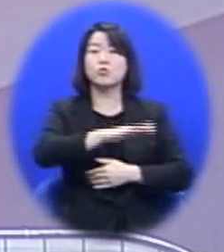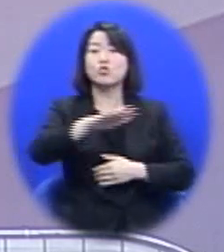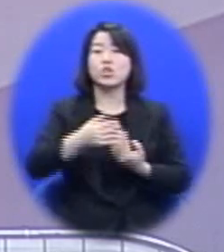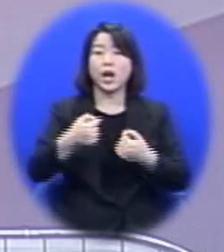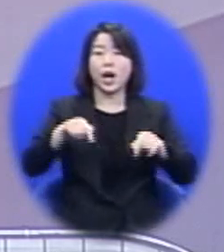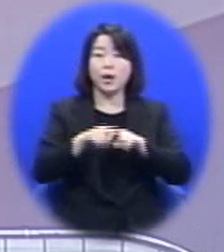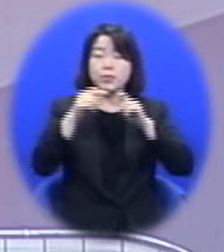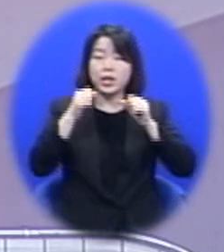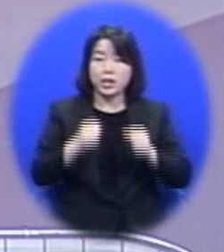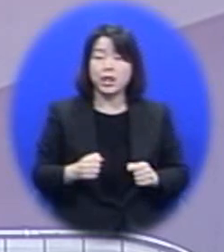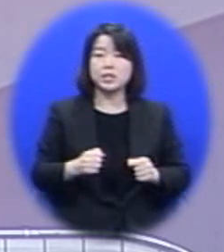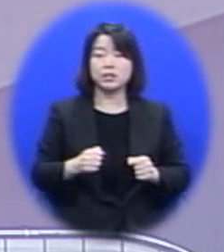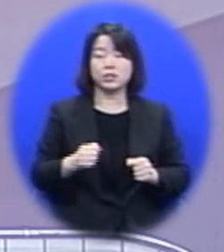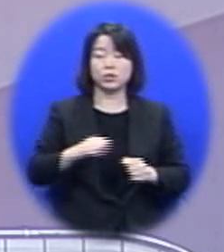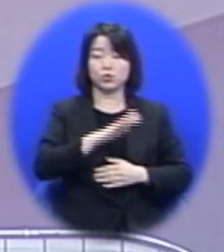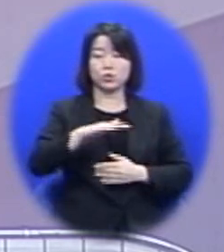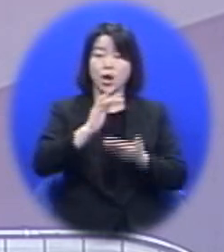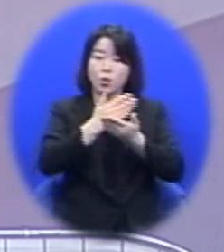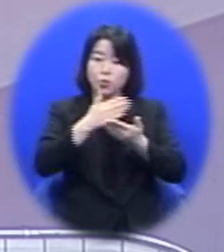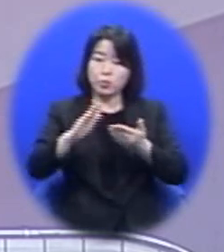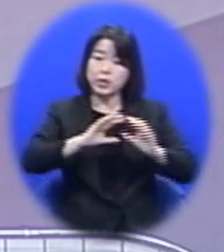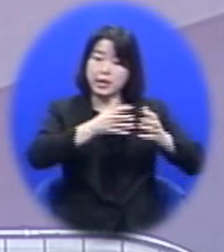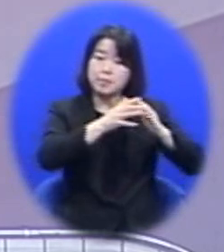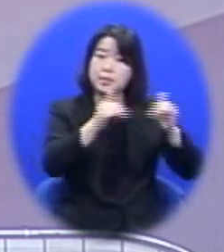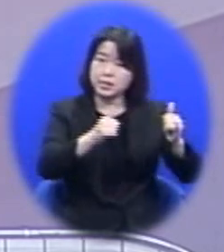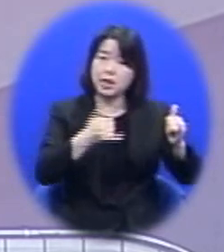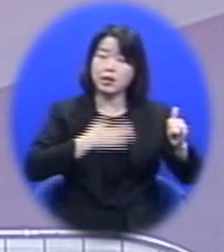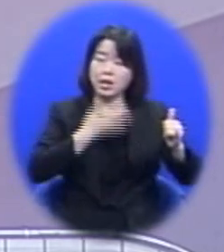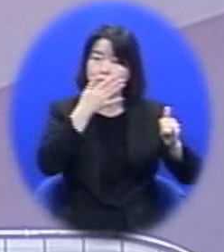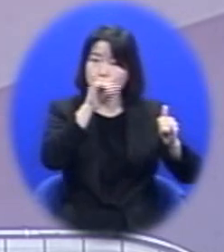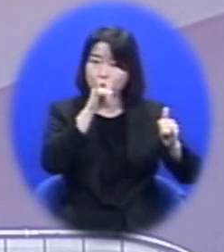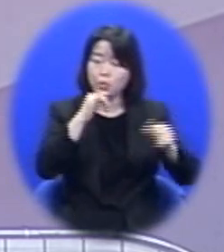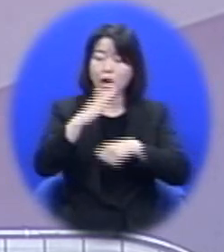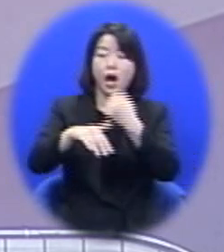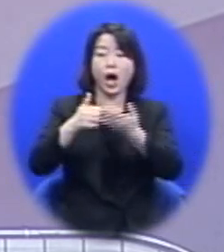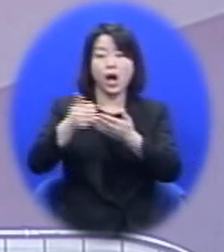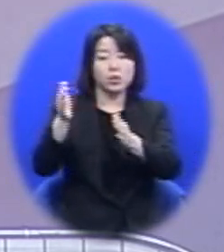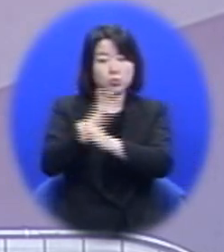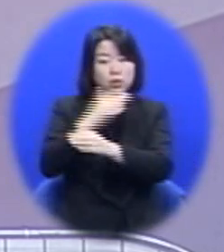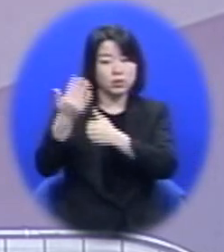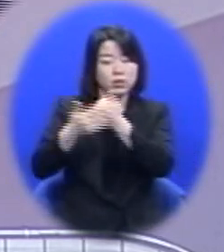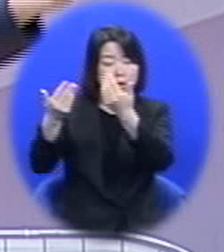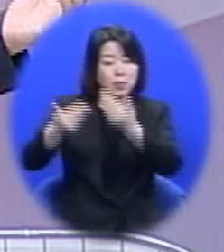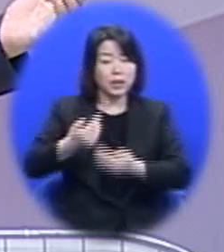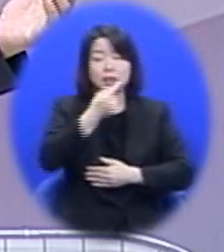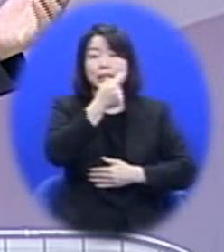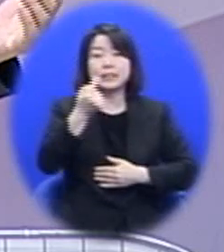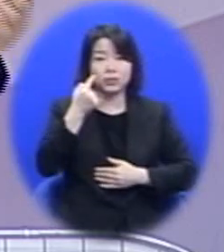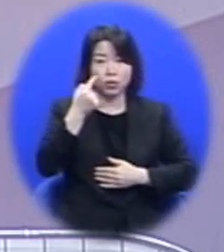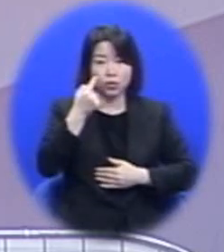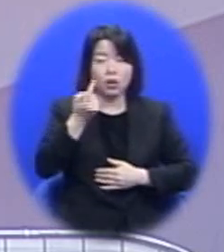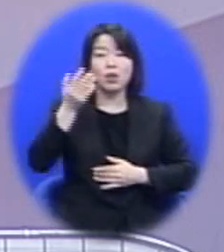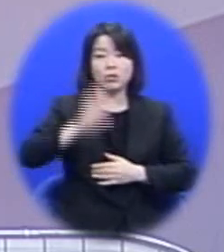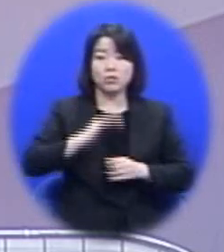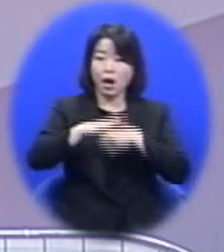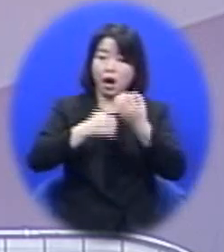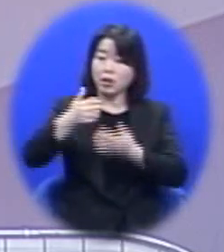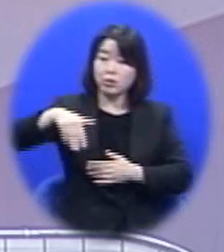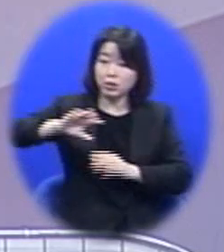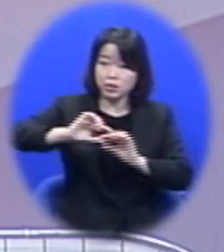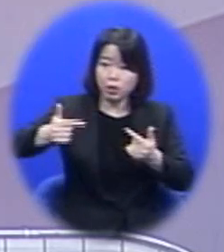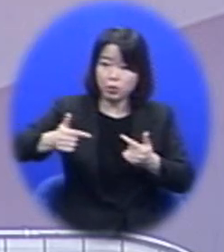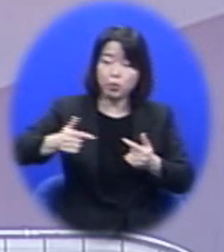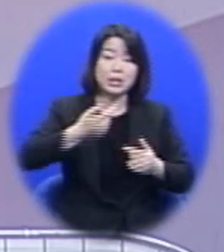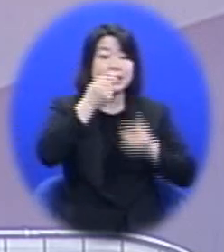우리가 구별된 백성이라는 증거고 우리가 하나님으로부터 은혜 받았다는 증거인데 하나님이 안 가시고 천사만 보내서